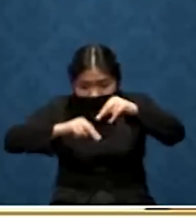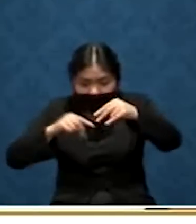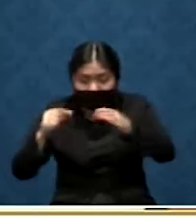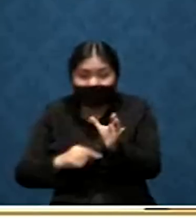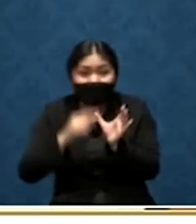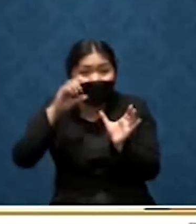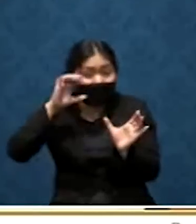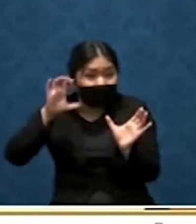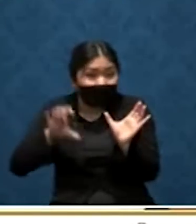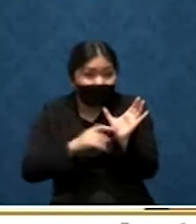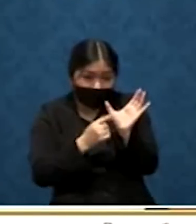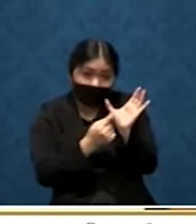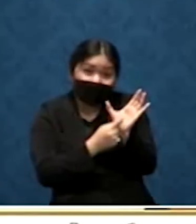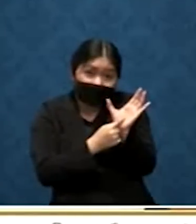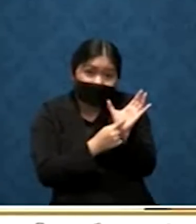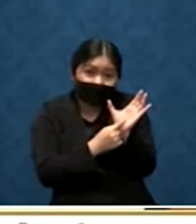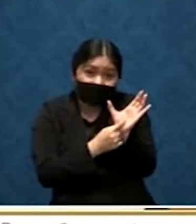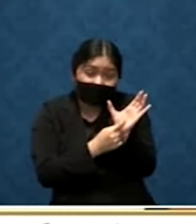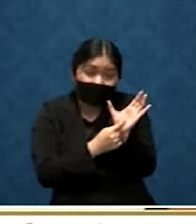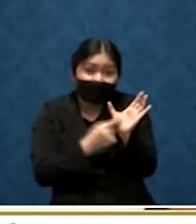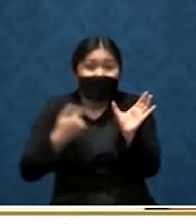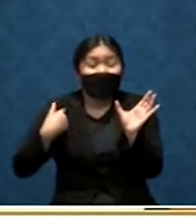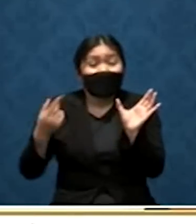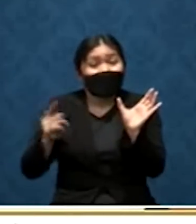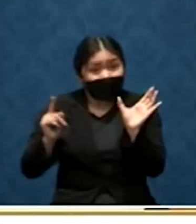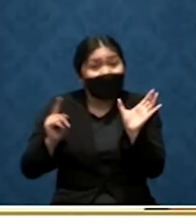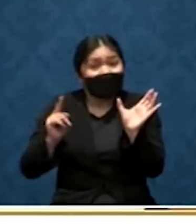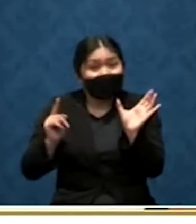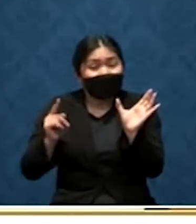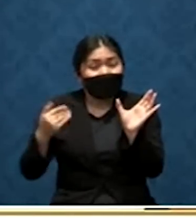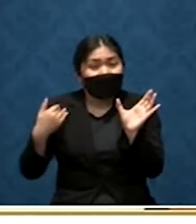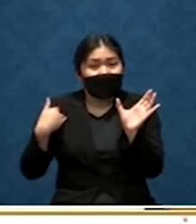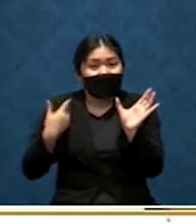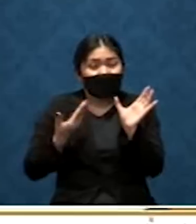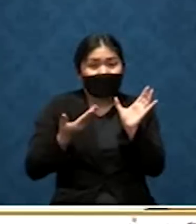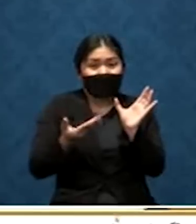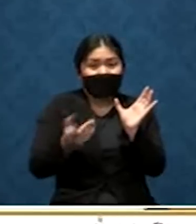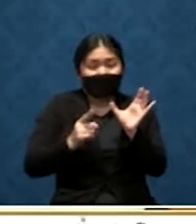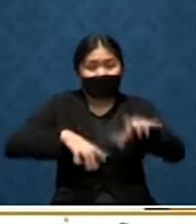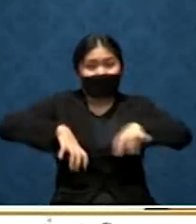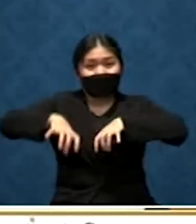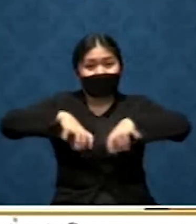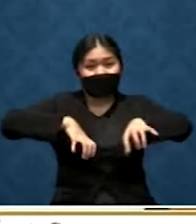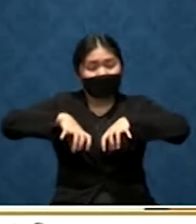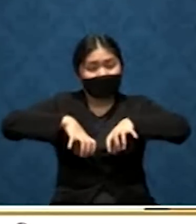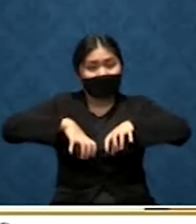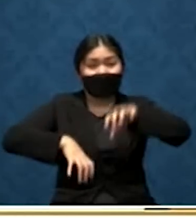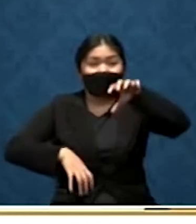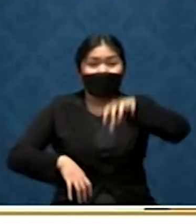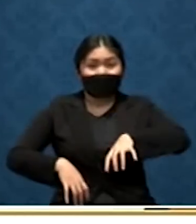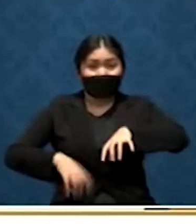โร lanนดหนนะคร แตไมเป็ไรไลโก้นี้นะฮะมีการ ขอ ให้จัดในเรื่องของสถานที่